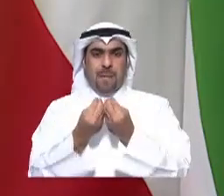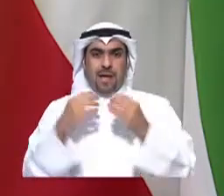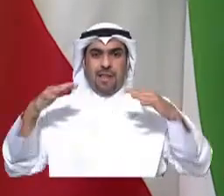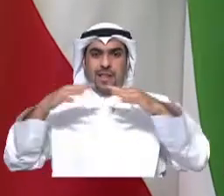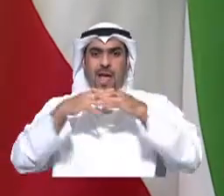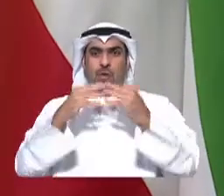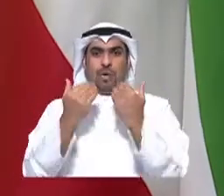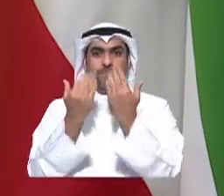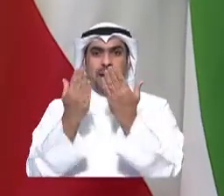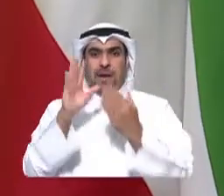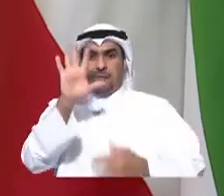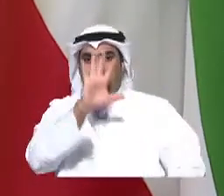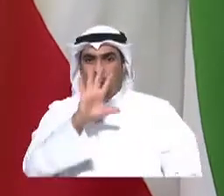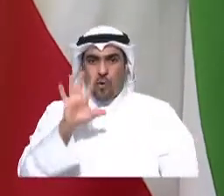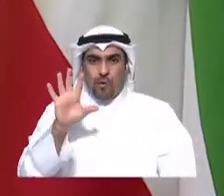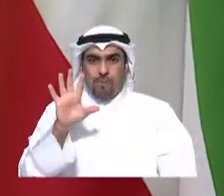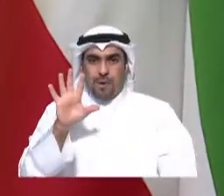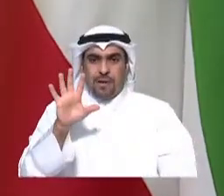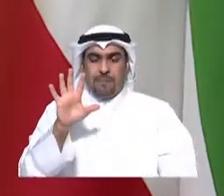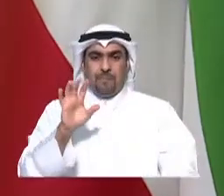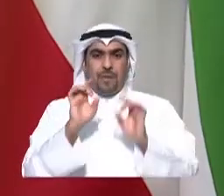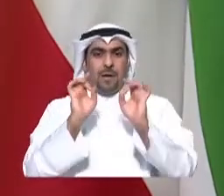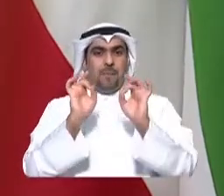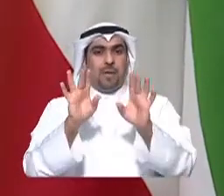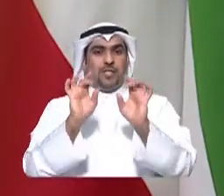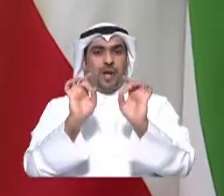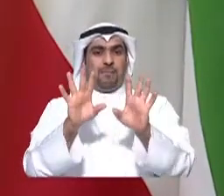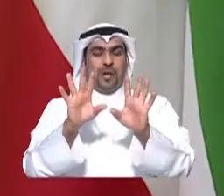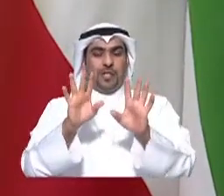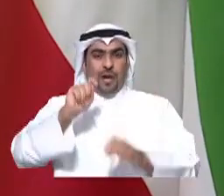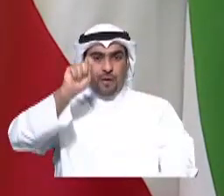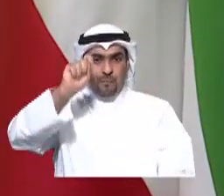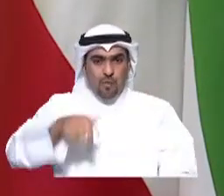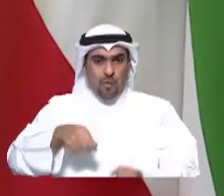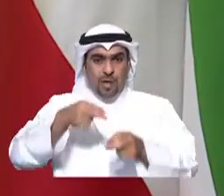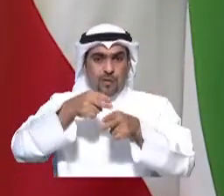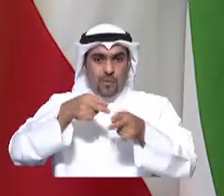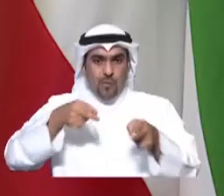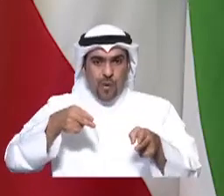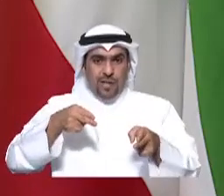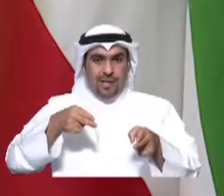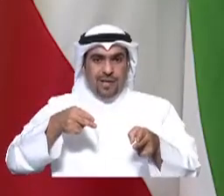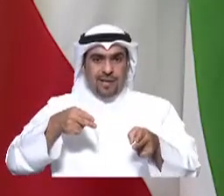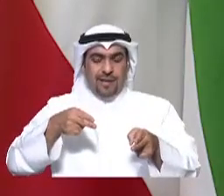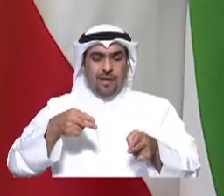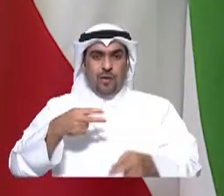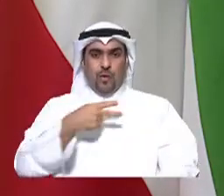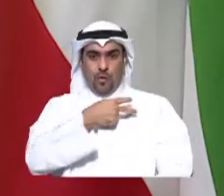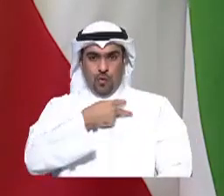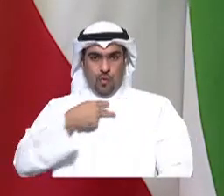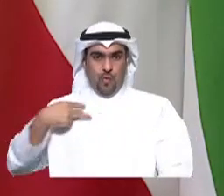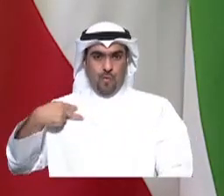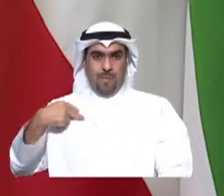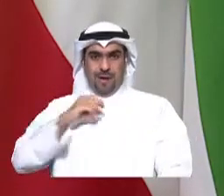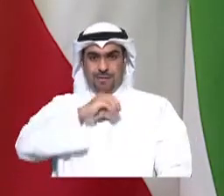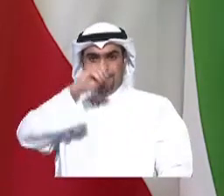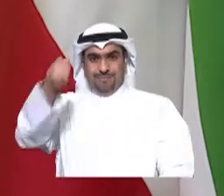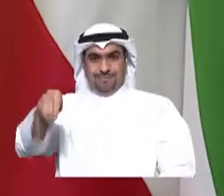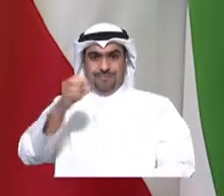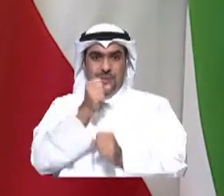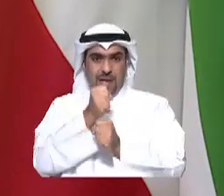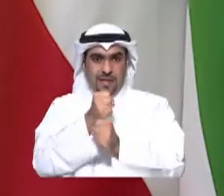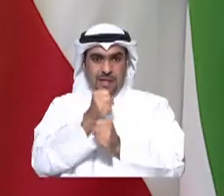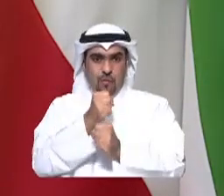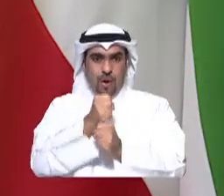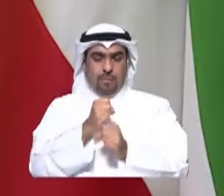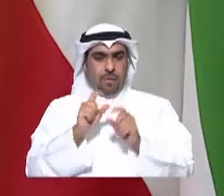الأمن السيبراني فما شاء الله عندنا كوادر وطنية في الجهات الحكومية تتعامل مع مجال